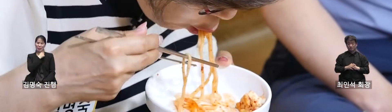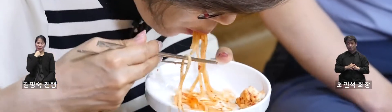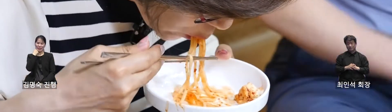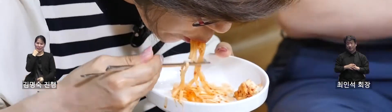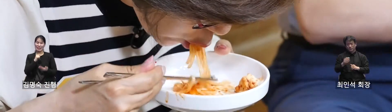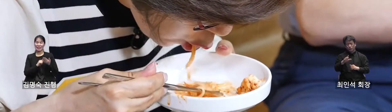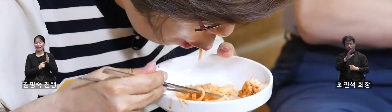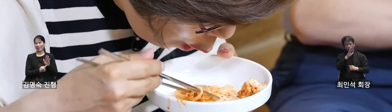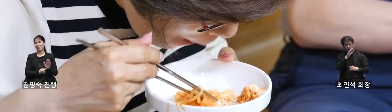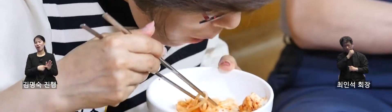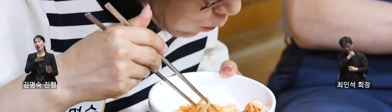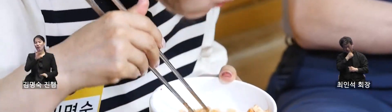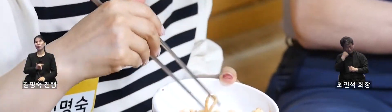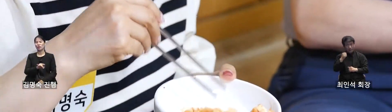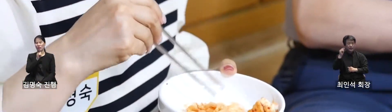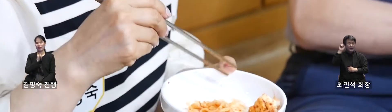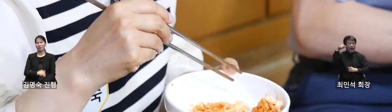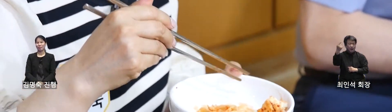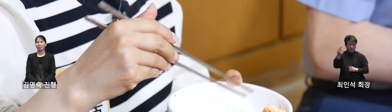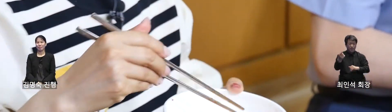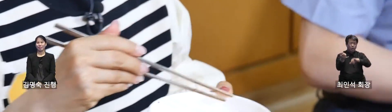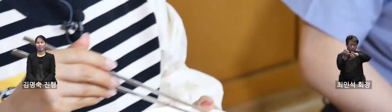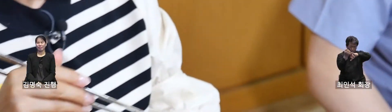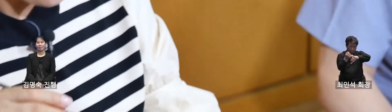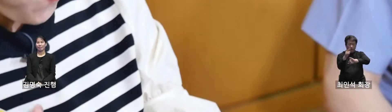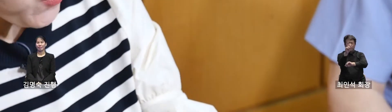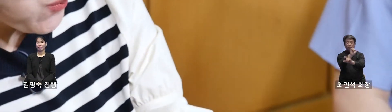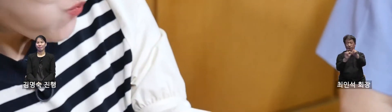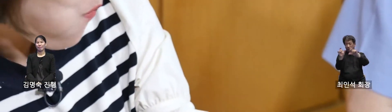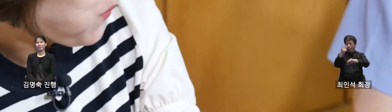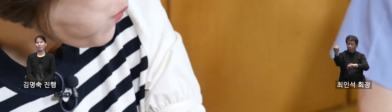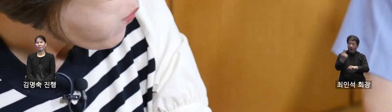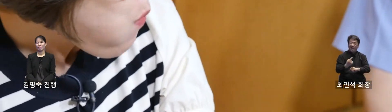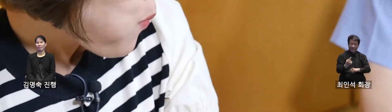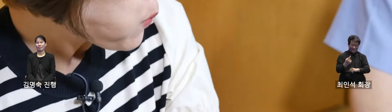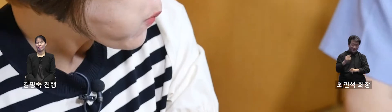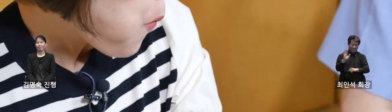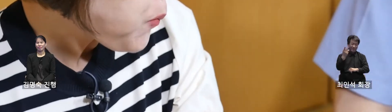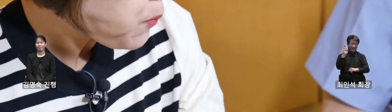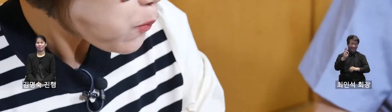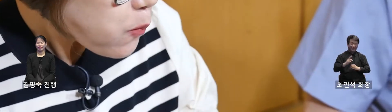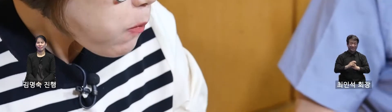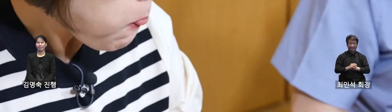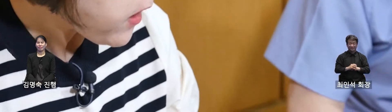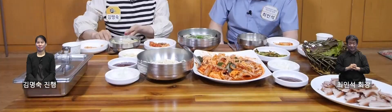아주 맛있고 그 다음에 한번 또 꼭 와서 먹어봐야 되겠습니다.